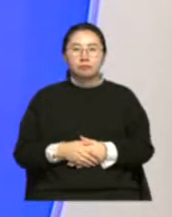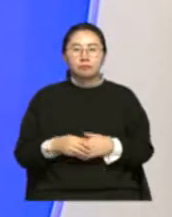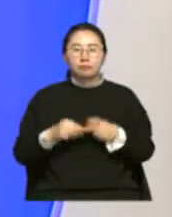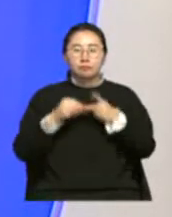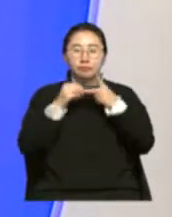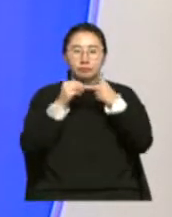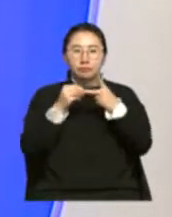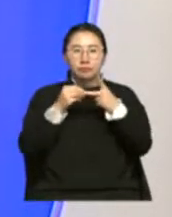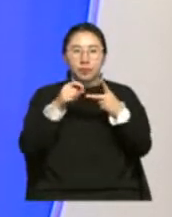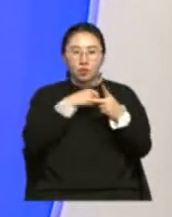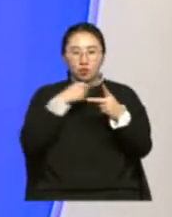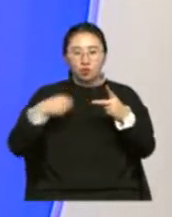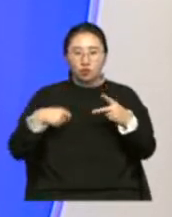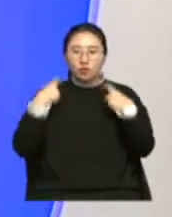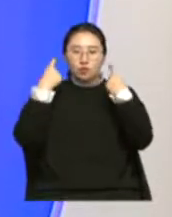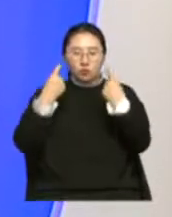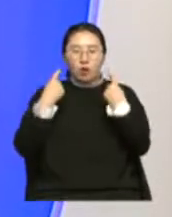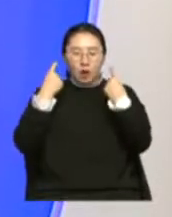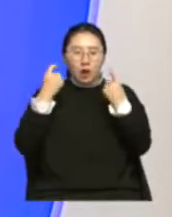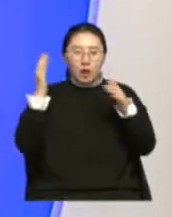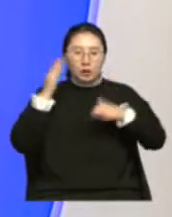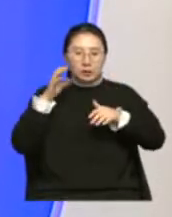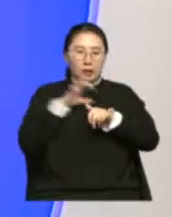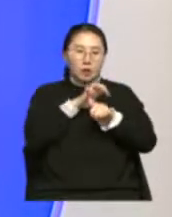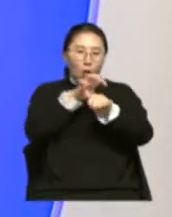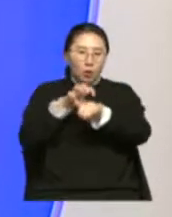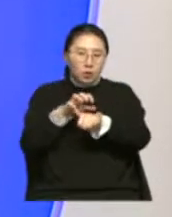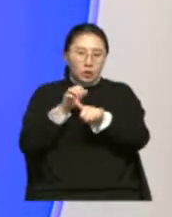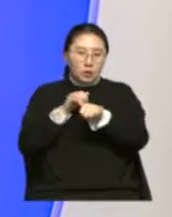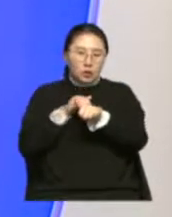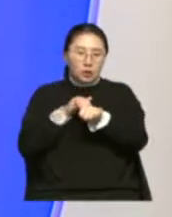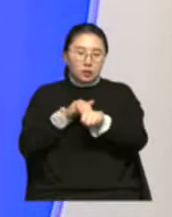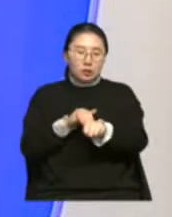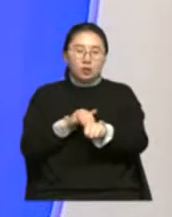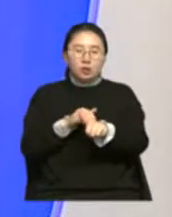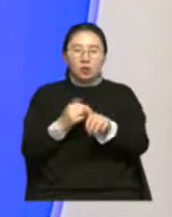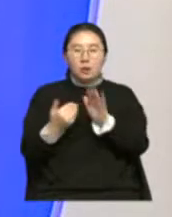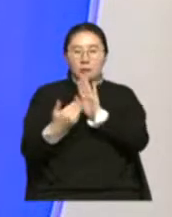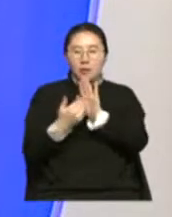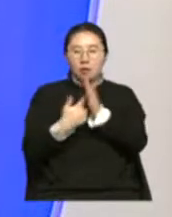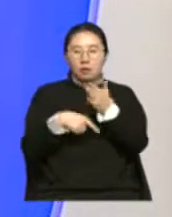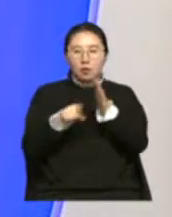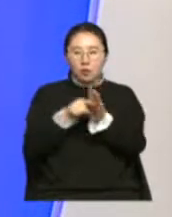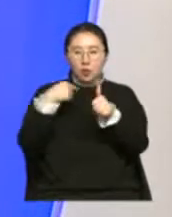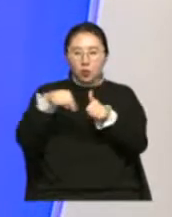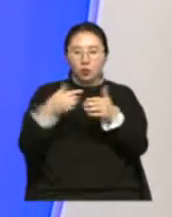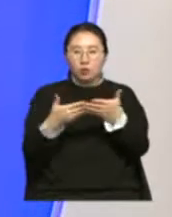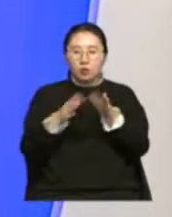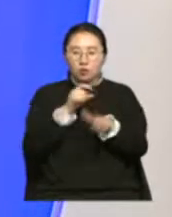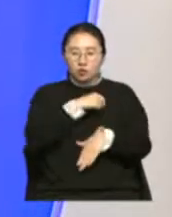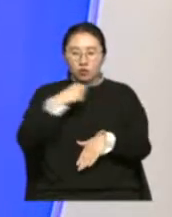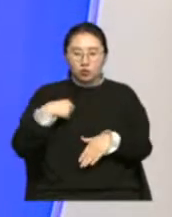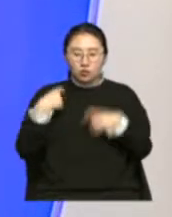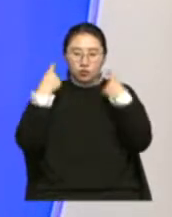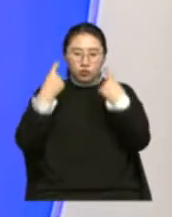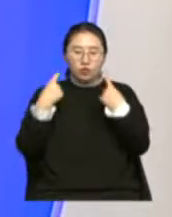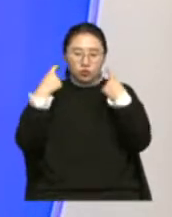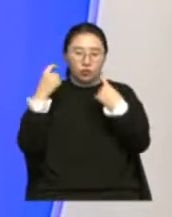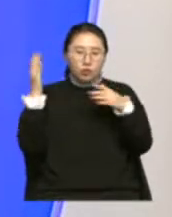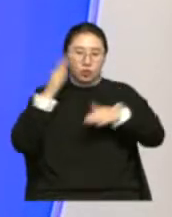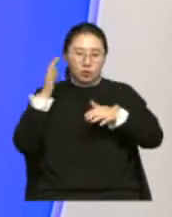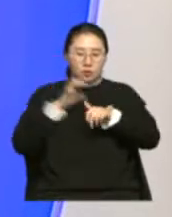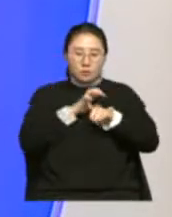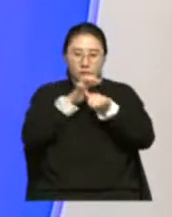다음 키워드는 중국 유학생 격리입니다. 코로나19 확산을 방지하기 위해 교육부가 중국 유학생 관리 방침을